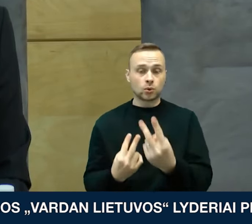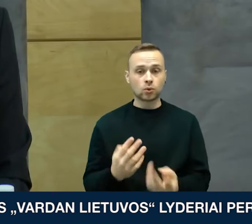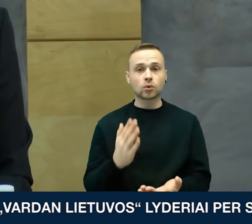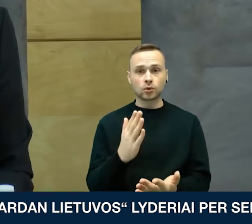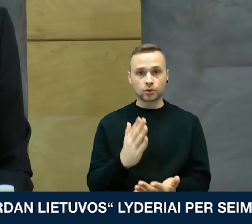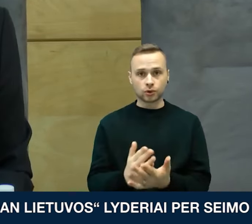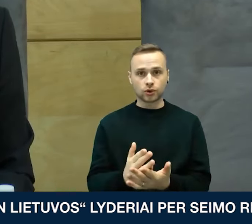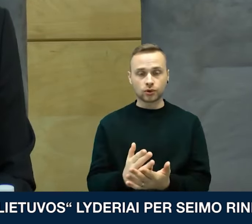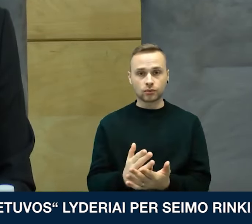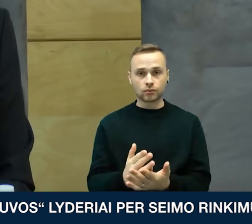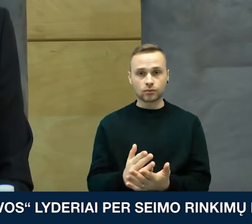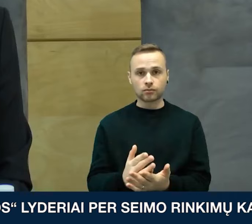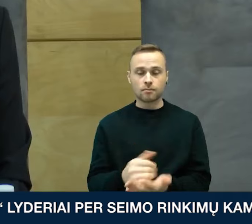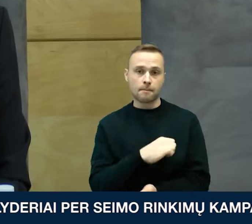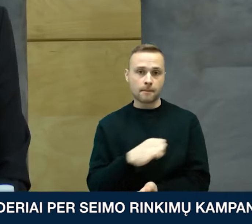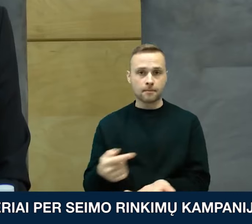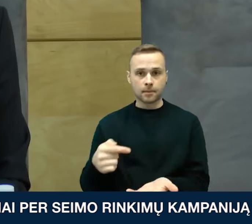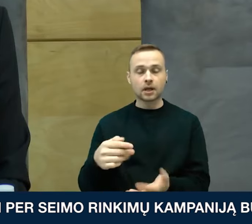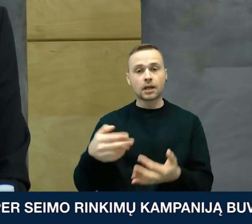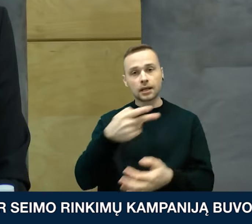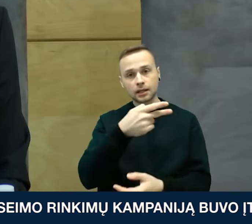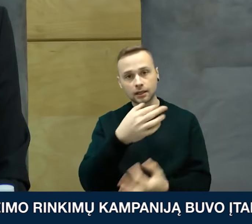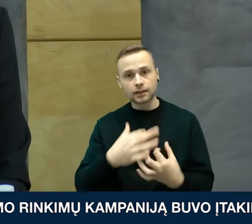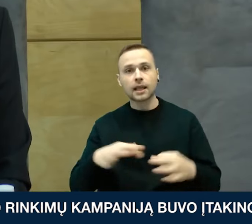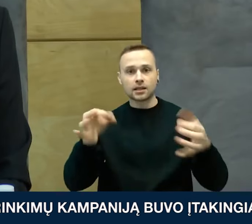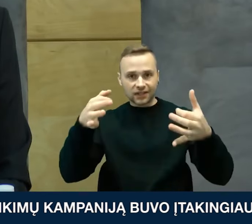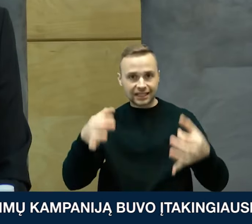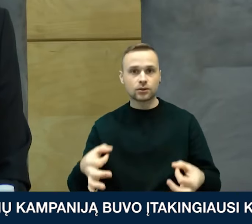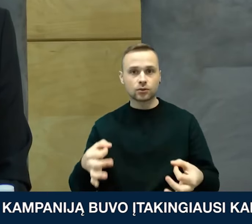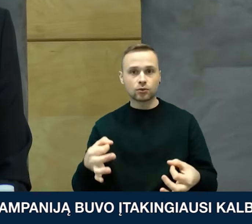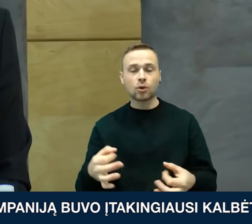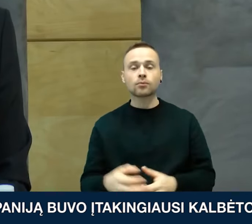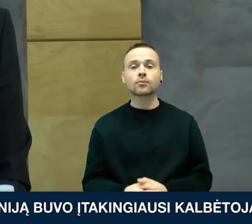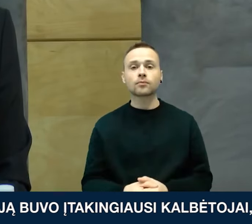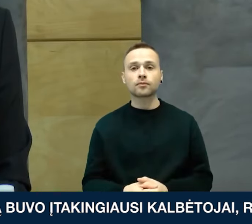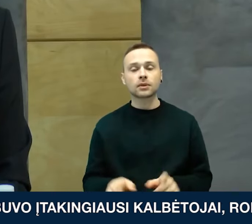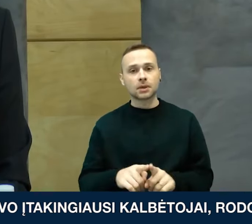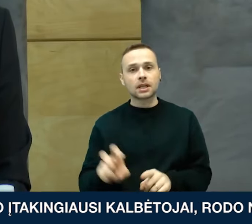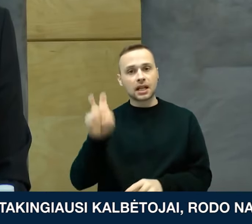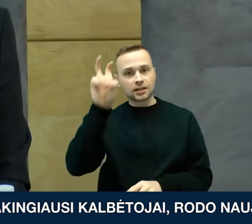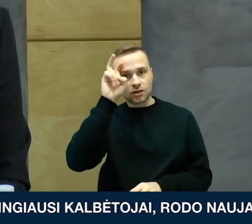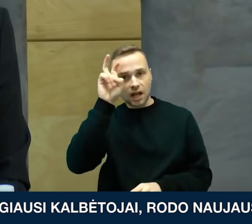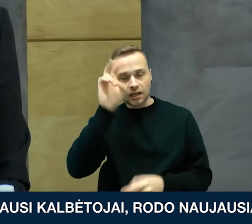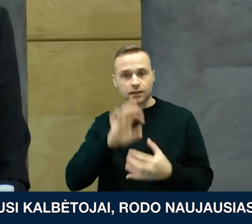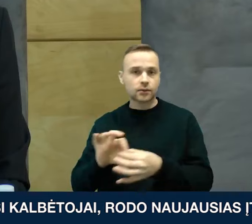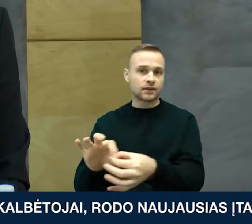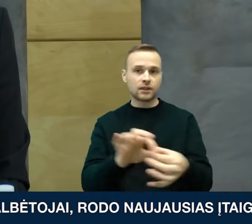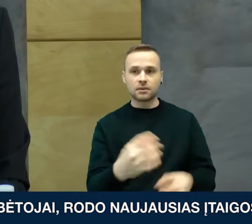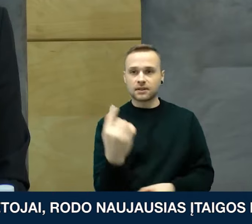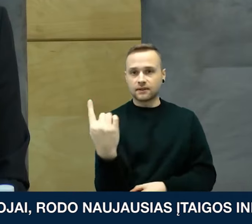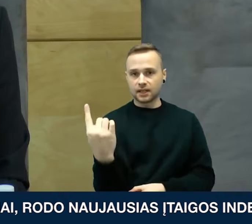po 2 išsikėlė ir 2 Laisvės ir Teisingumo Sąjungos ir Nacionalinio susivienimo vienas kandidatas. Jeigu